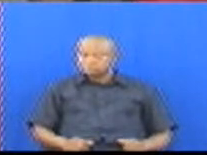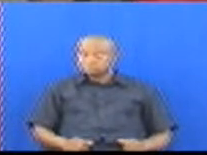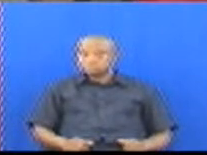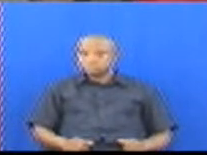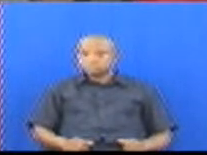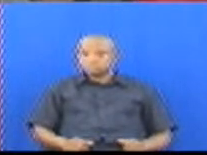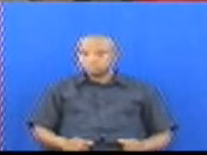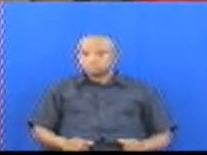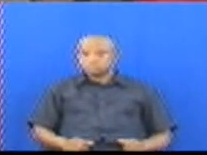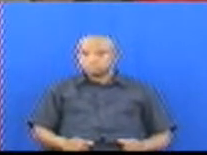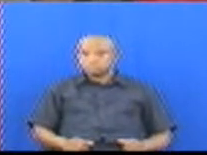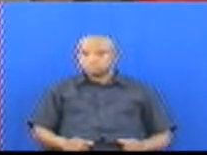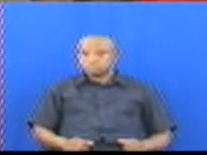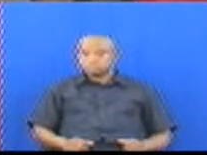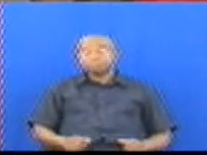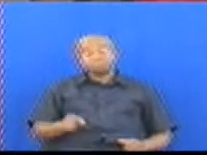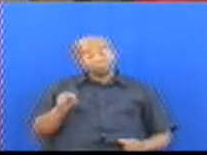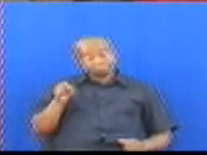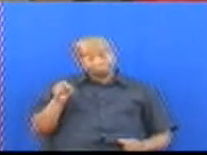mifugo ni mifugo.